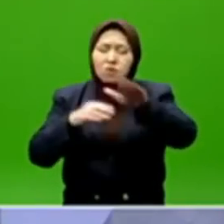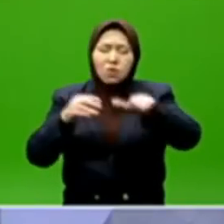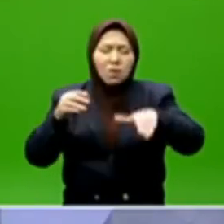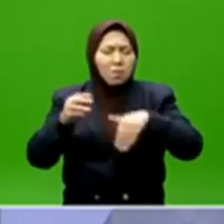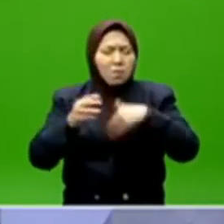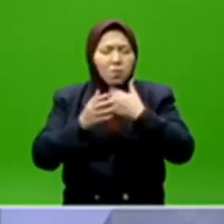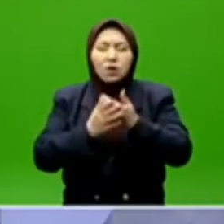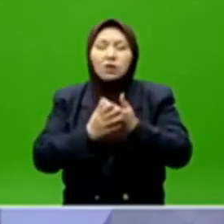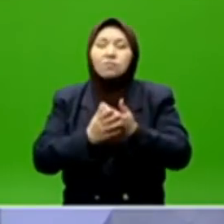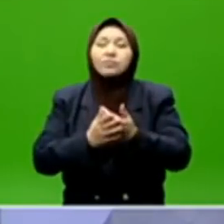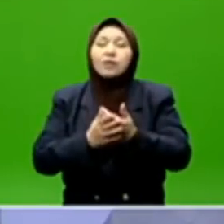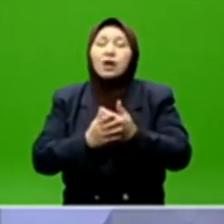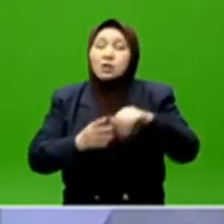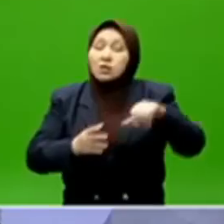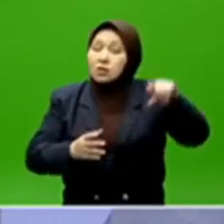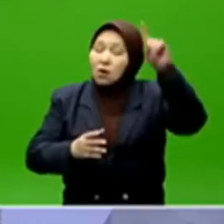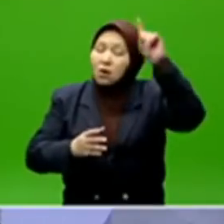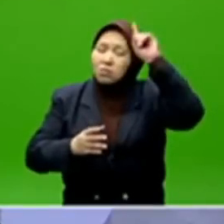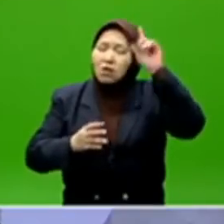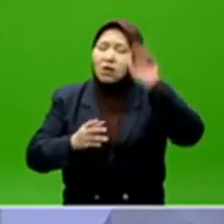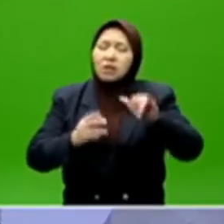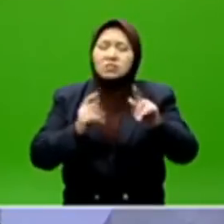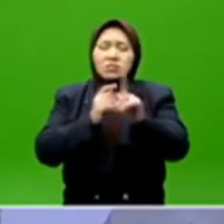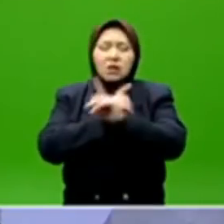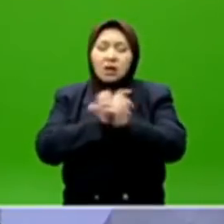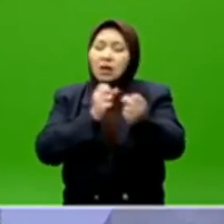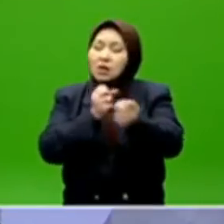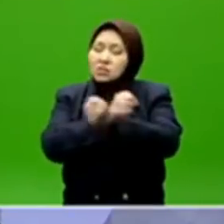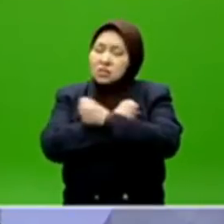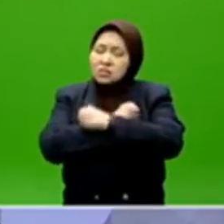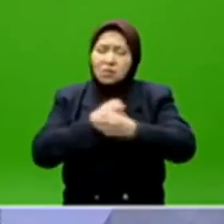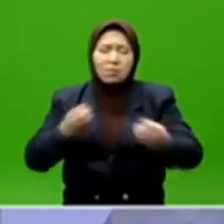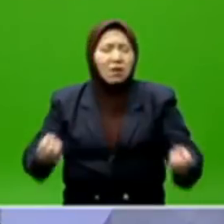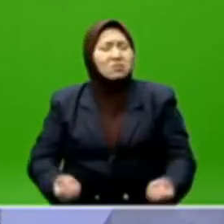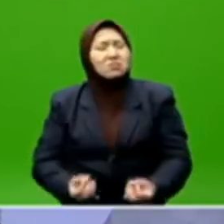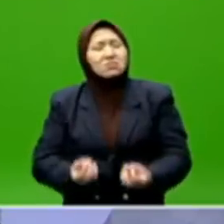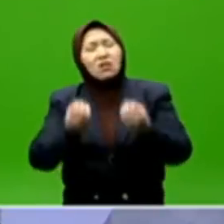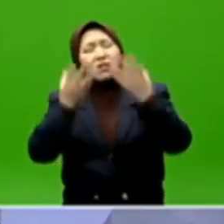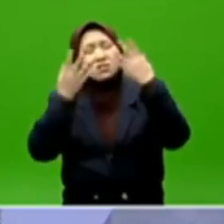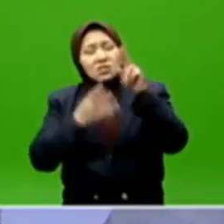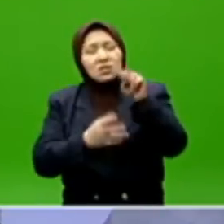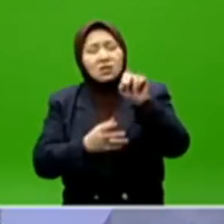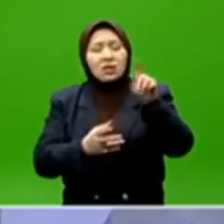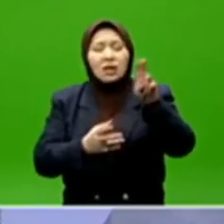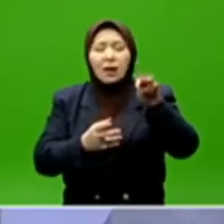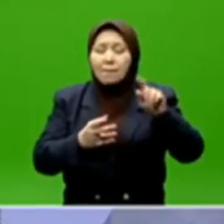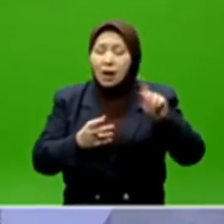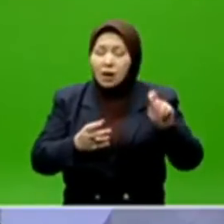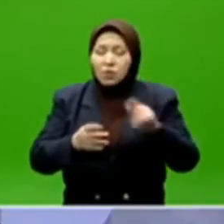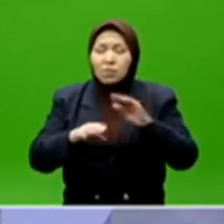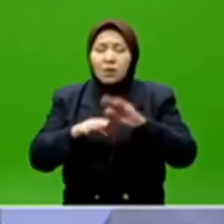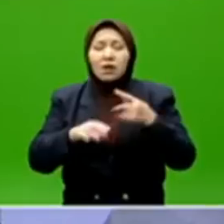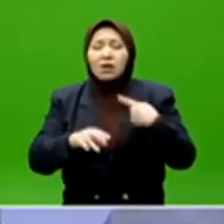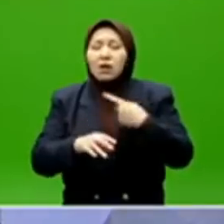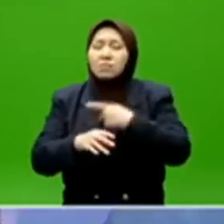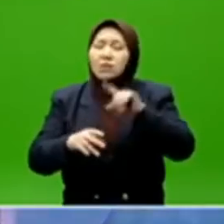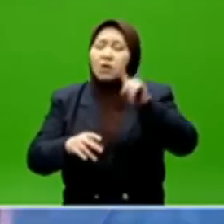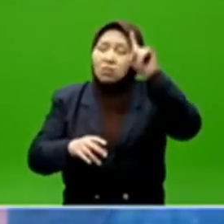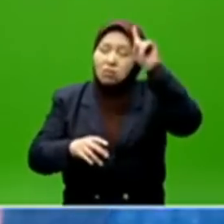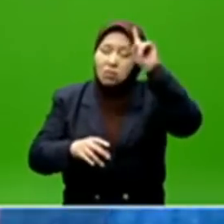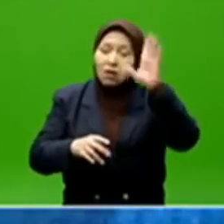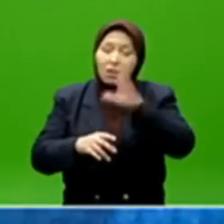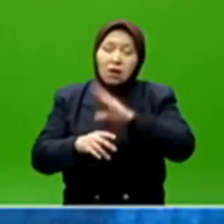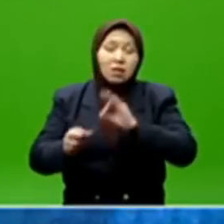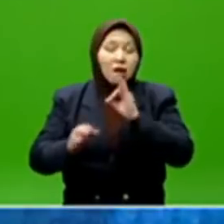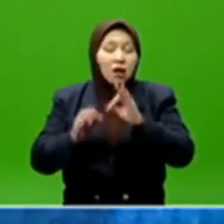Rahimin. Ya Allah, ya Rahman, wa ya Rahim, banyaknya ni'mat kurnia-Mu kepada kami, ya Allah.